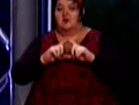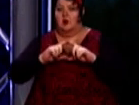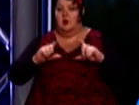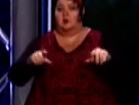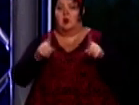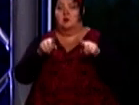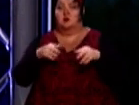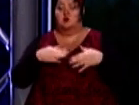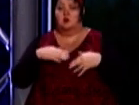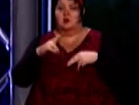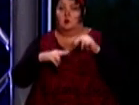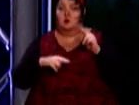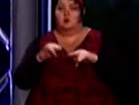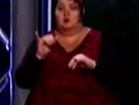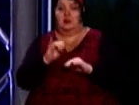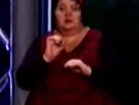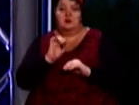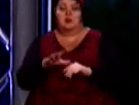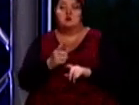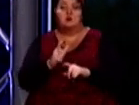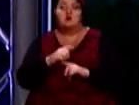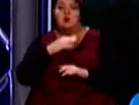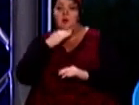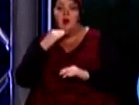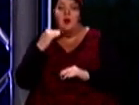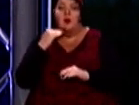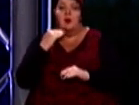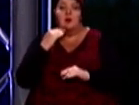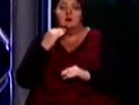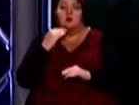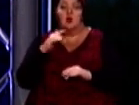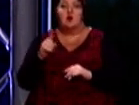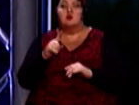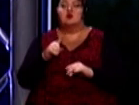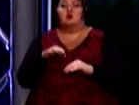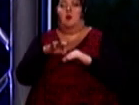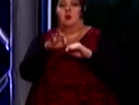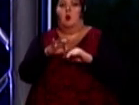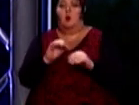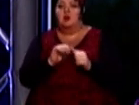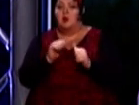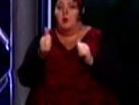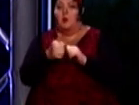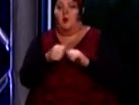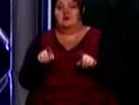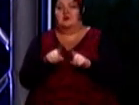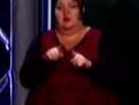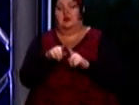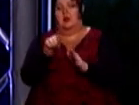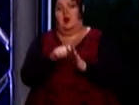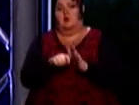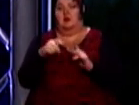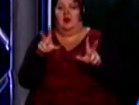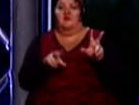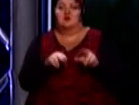нас будується і здається дуже багато всього, що проходить повз такі аудити, ну, я вважаю,